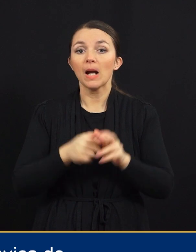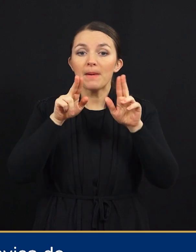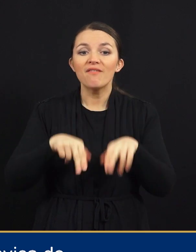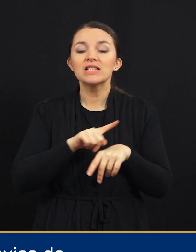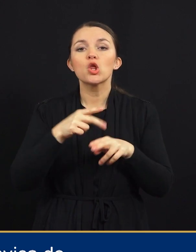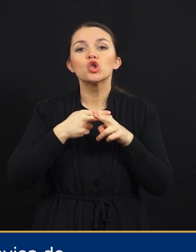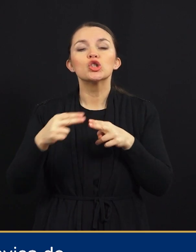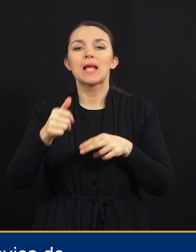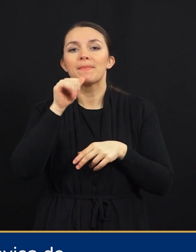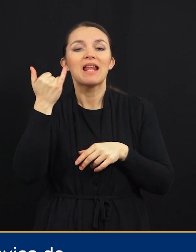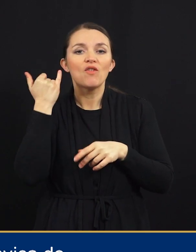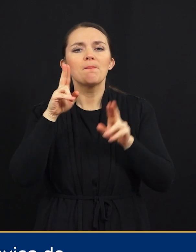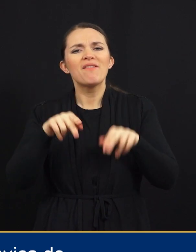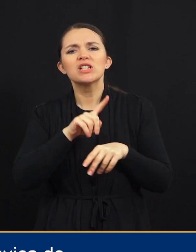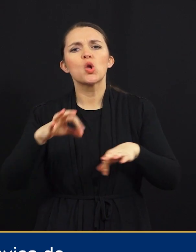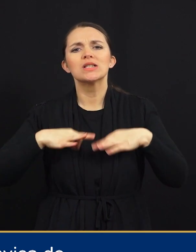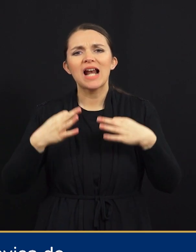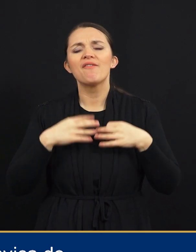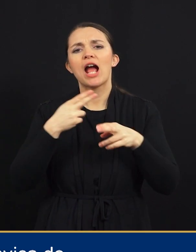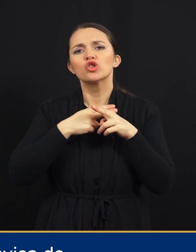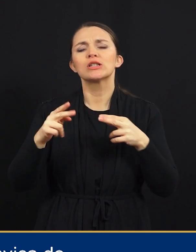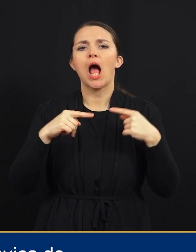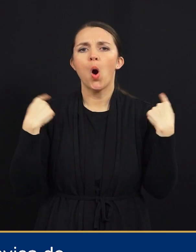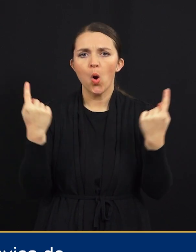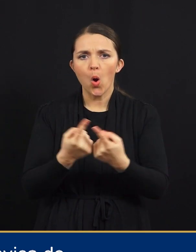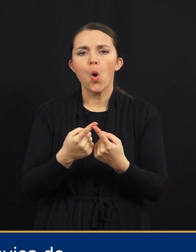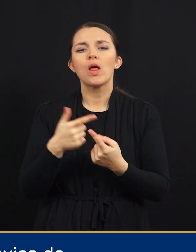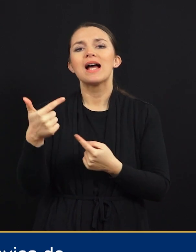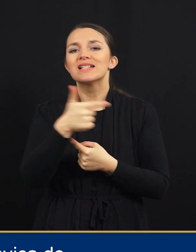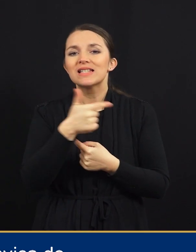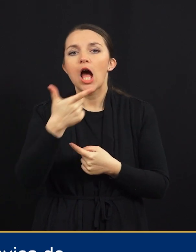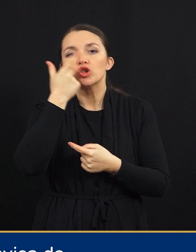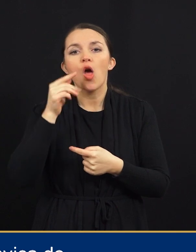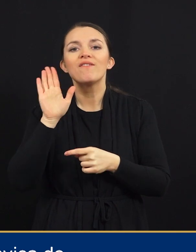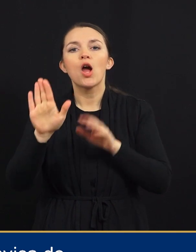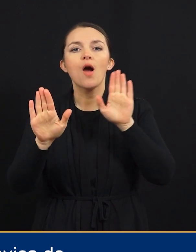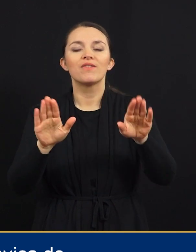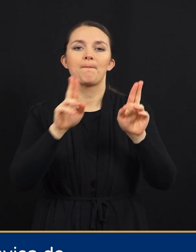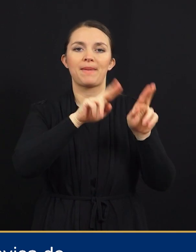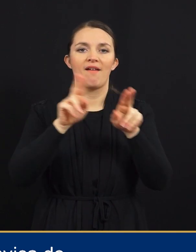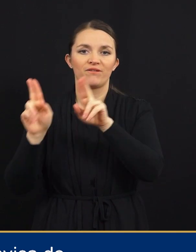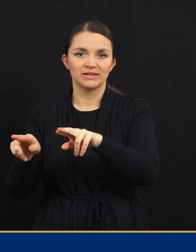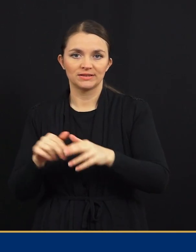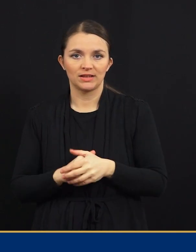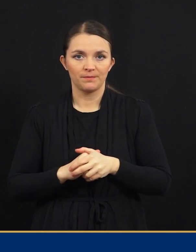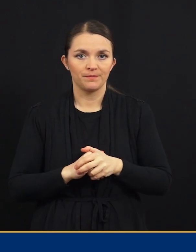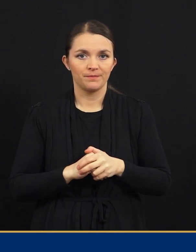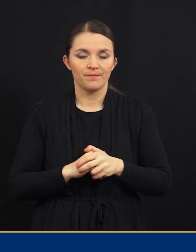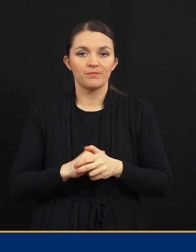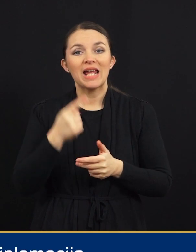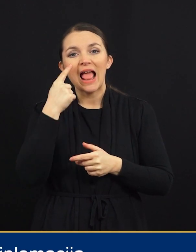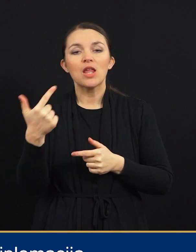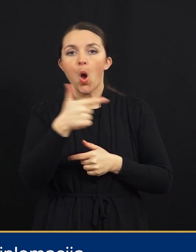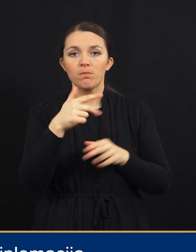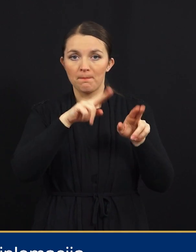Pravica do čiste pitne vode in pravica do zdravega in čistega okolja sta človekovi pravici.